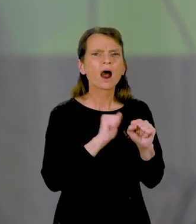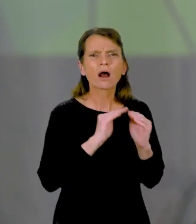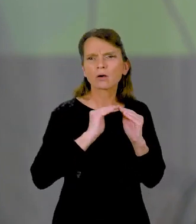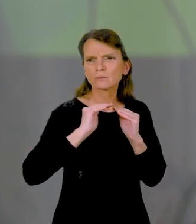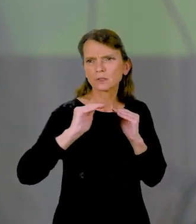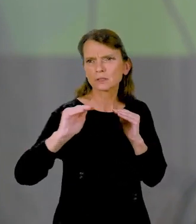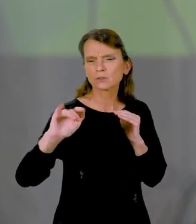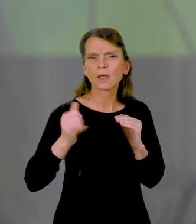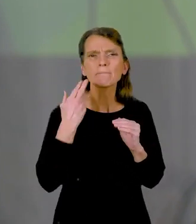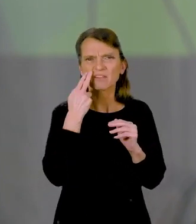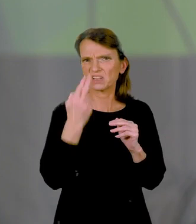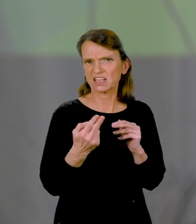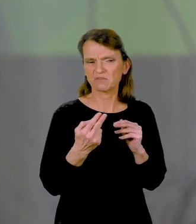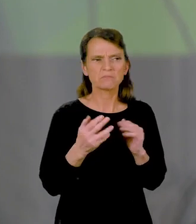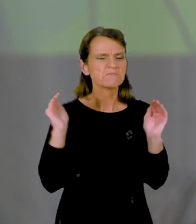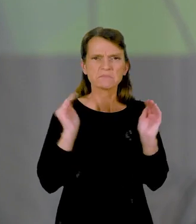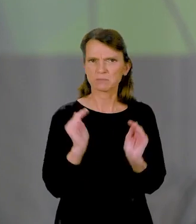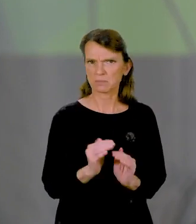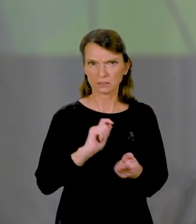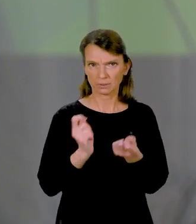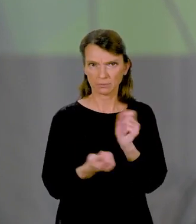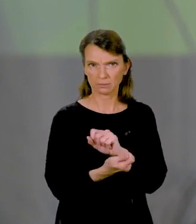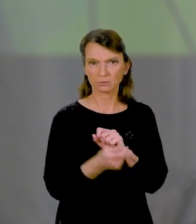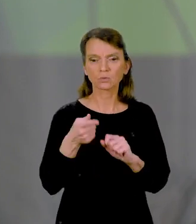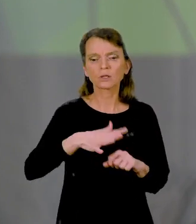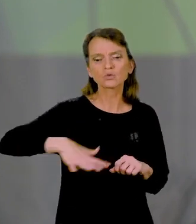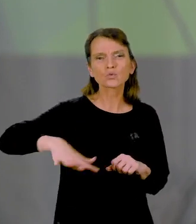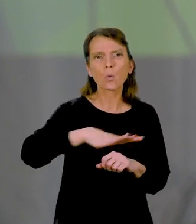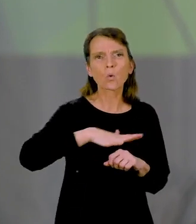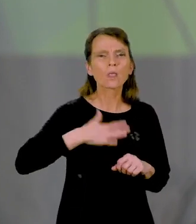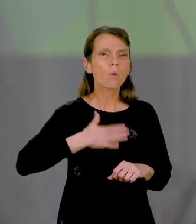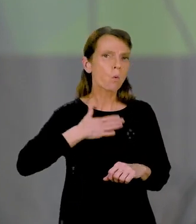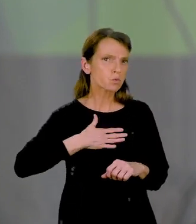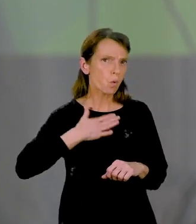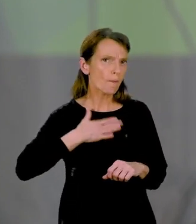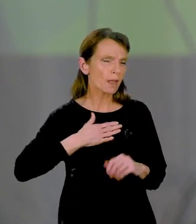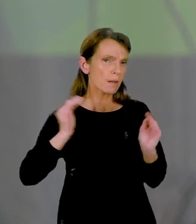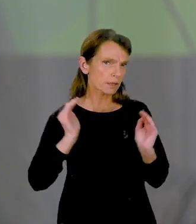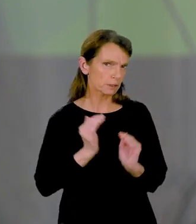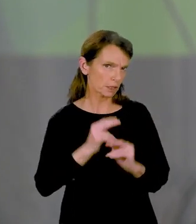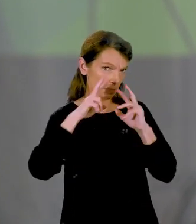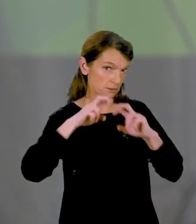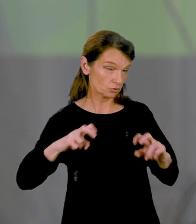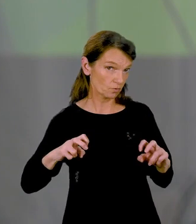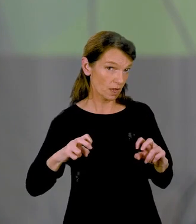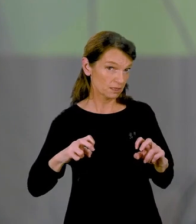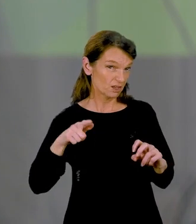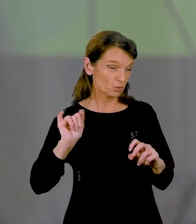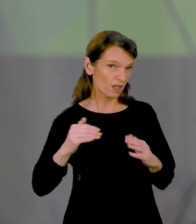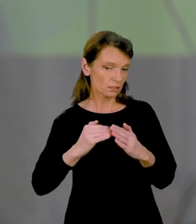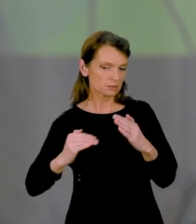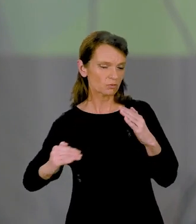je predvidljivost in manj spreminjanje. Je cona udobja in manj raziskovanje.